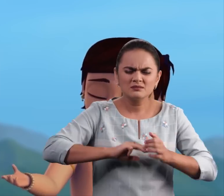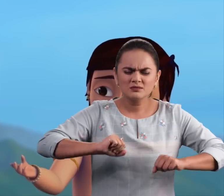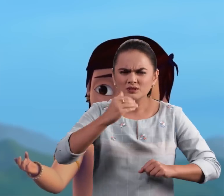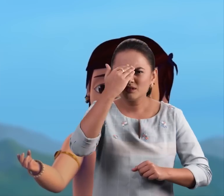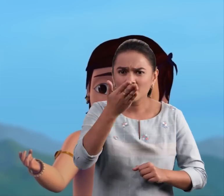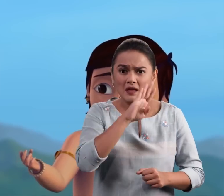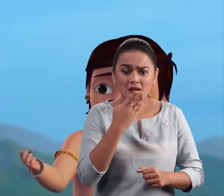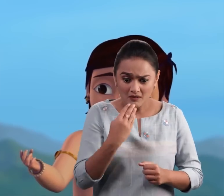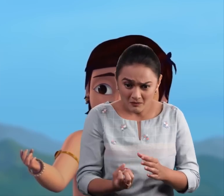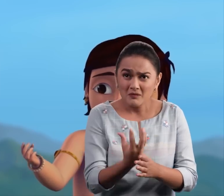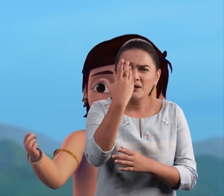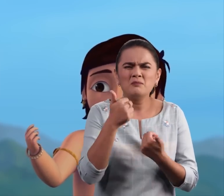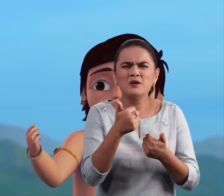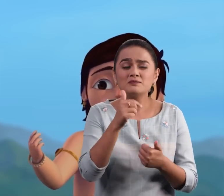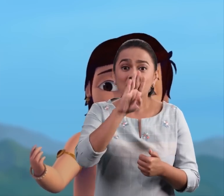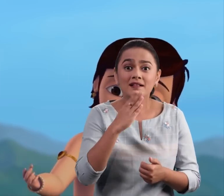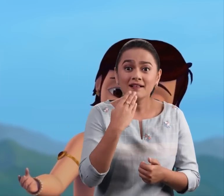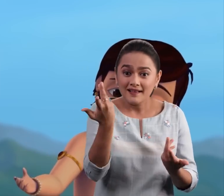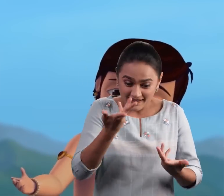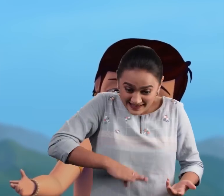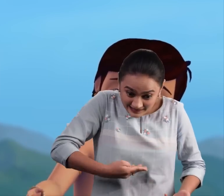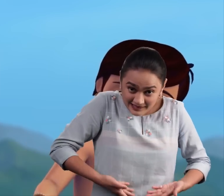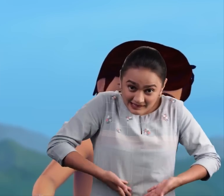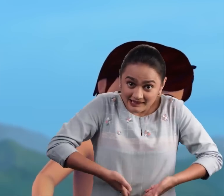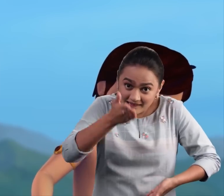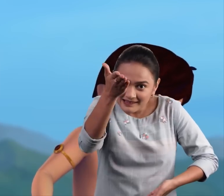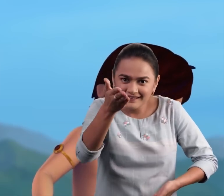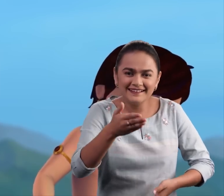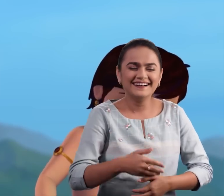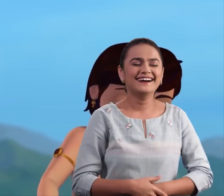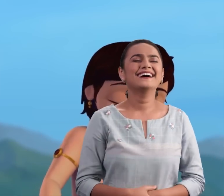मक्खन पेड़ पर नहीं लगता, तुम्हारे पेट पर लगता है।